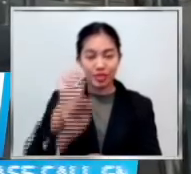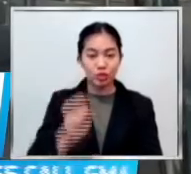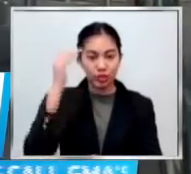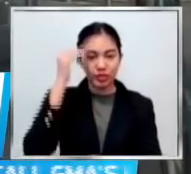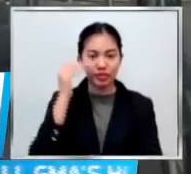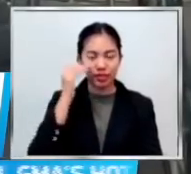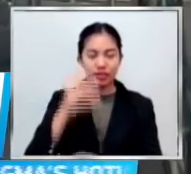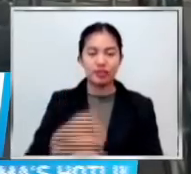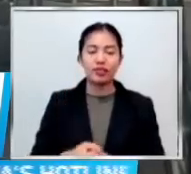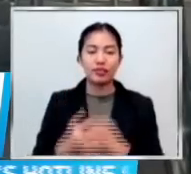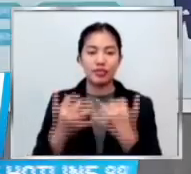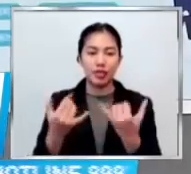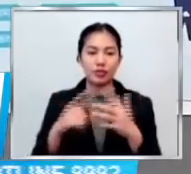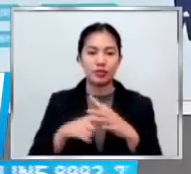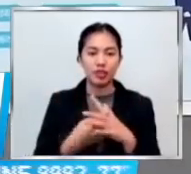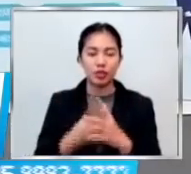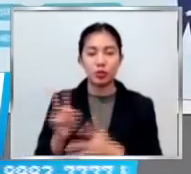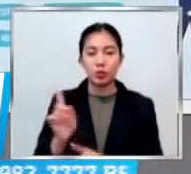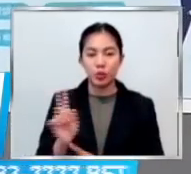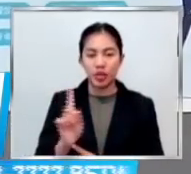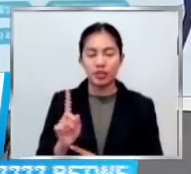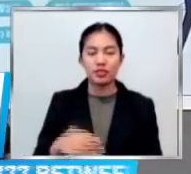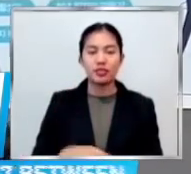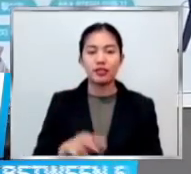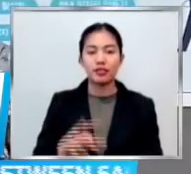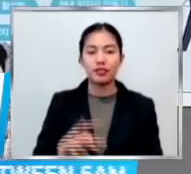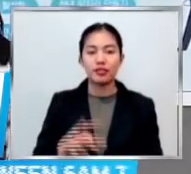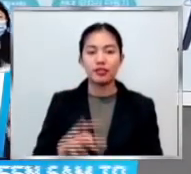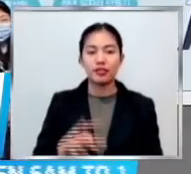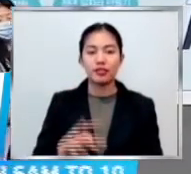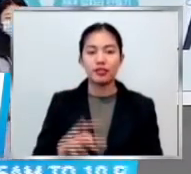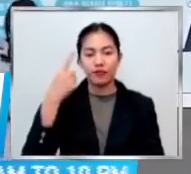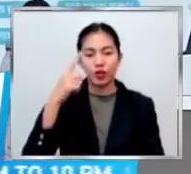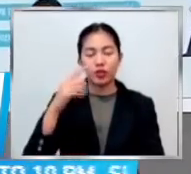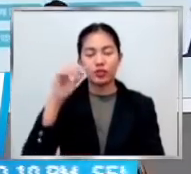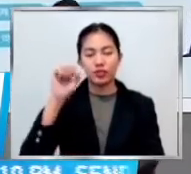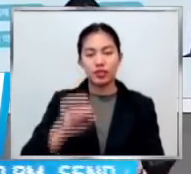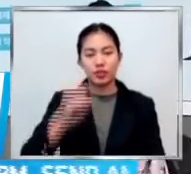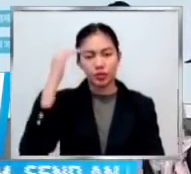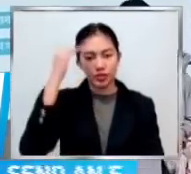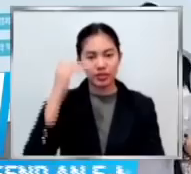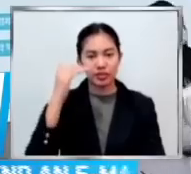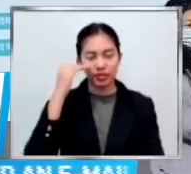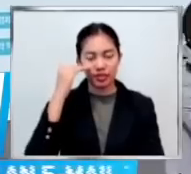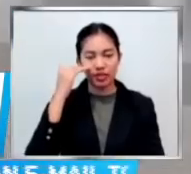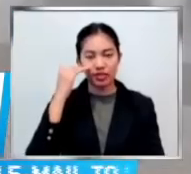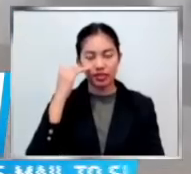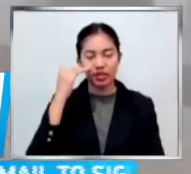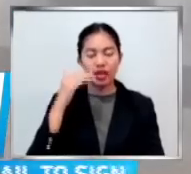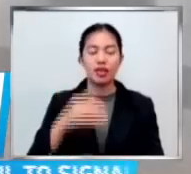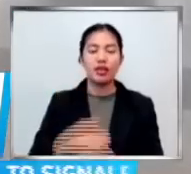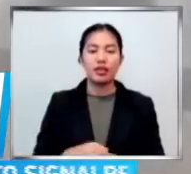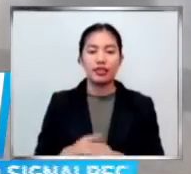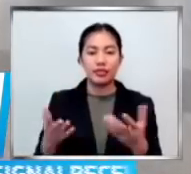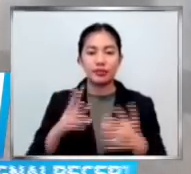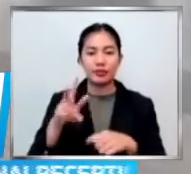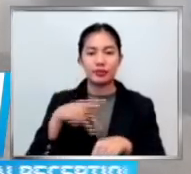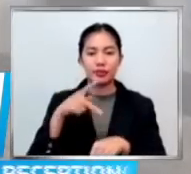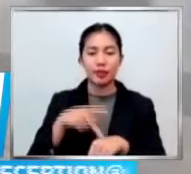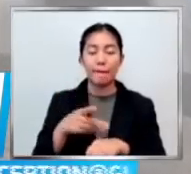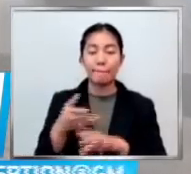pag-issue ng E9 visa ang South Korea Embassy sa Pilipinas. Bago pumunta sa South Korea ang isang